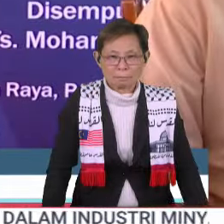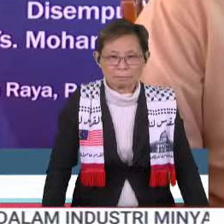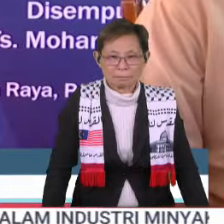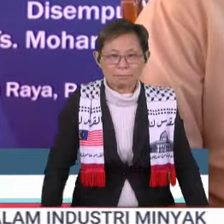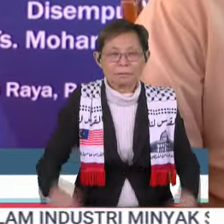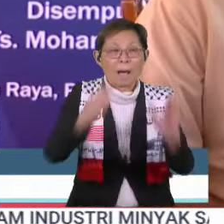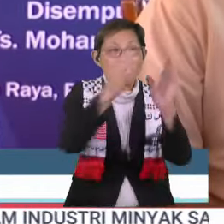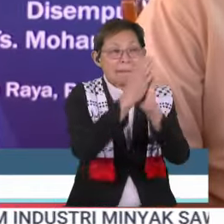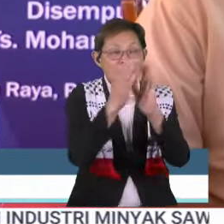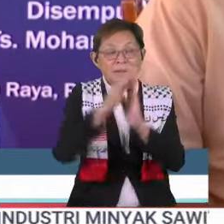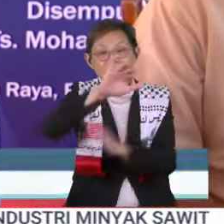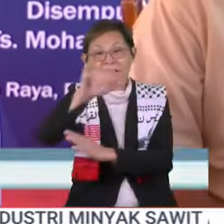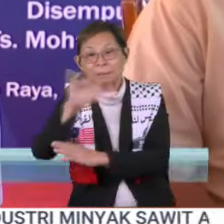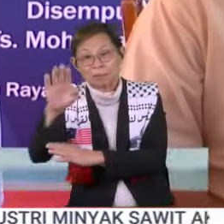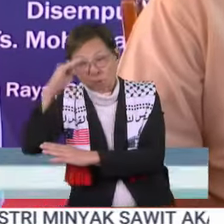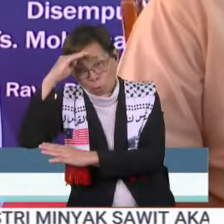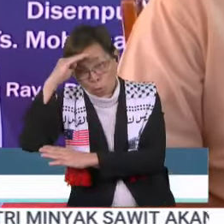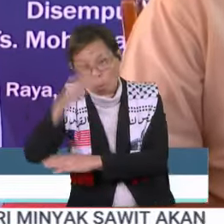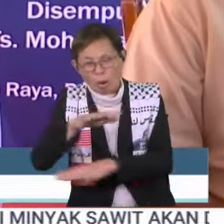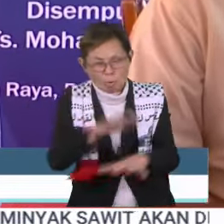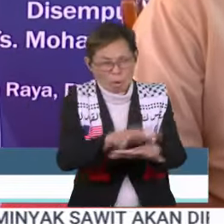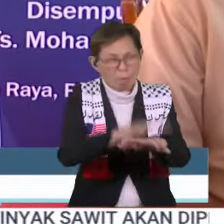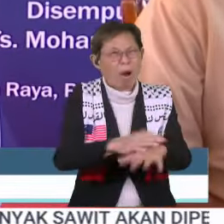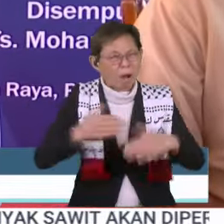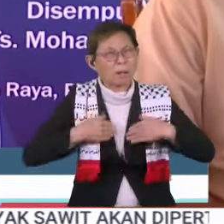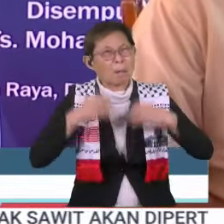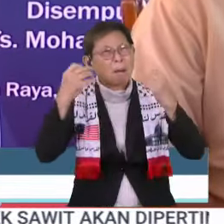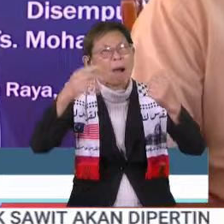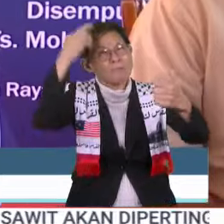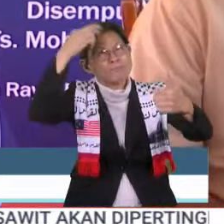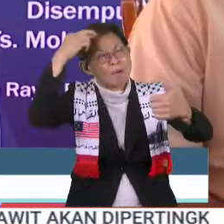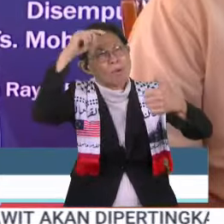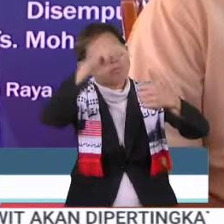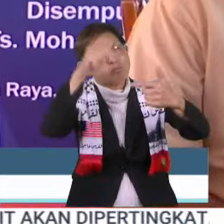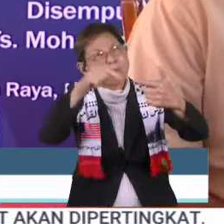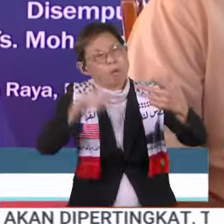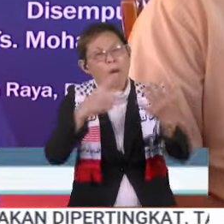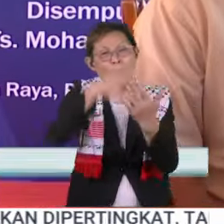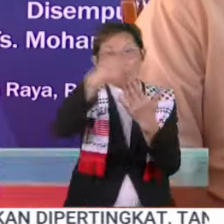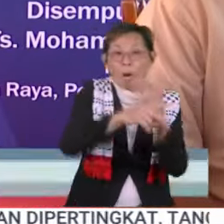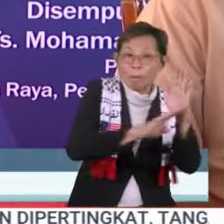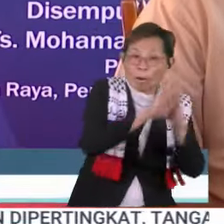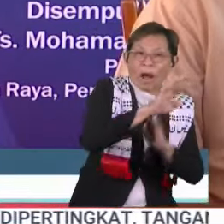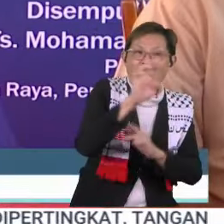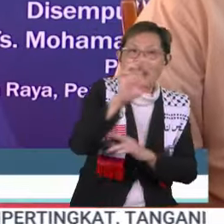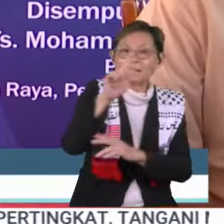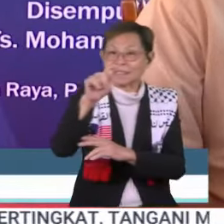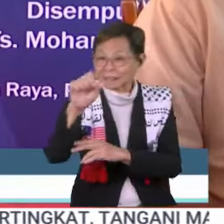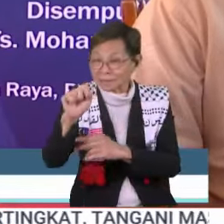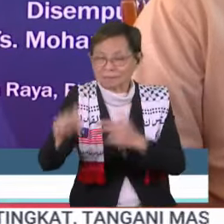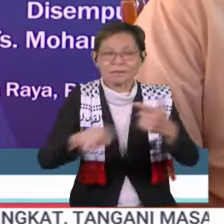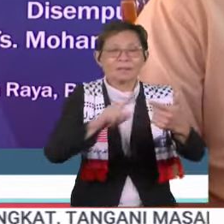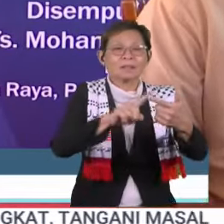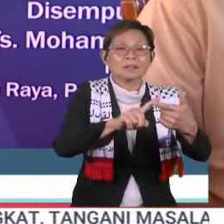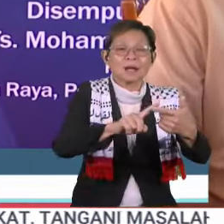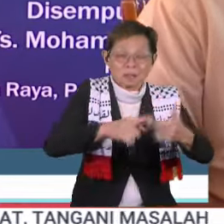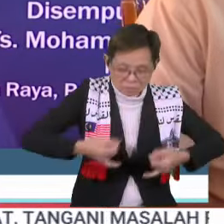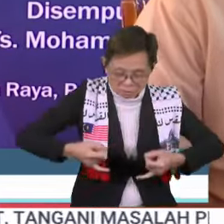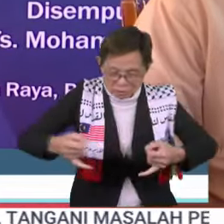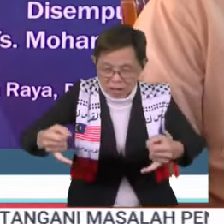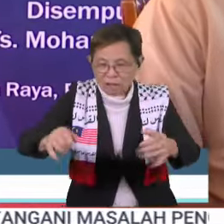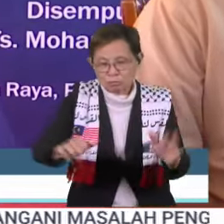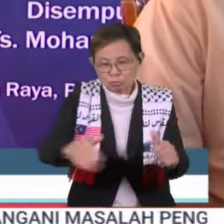Dalam bandar Johor Bahru ni, kesesakan ni banyak faktor, antaranya faktor projek pembangunan RTS. Jadi ada beberapa jalan